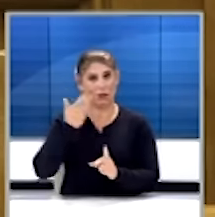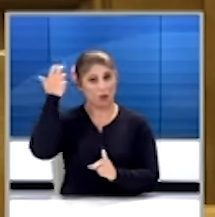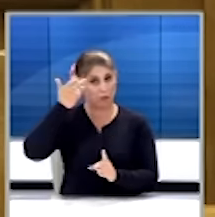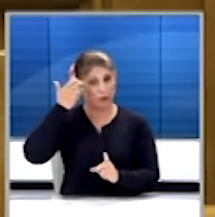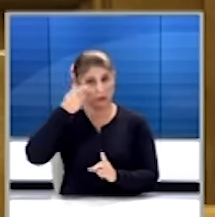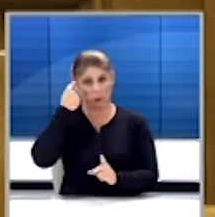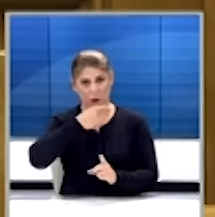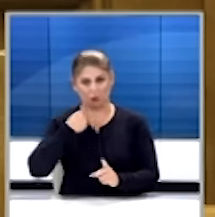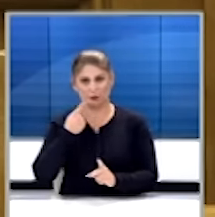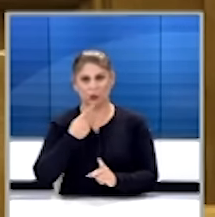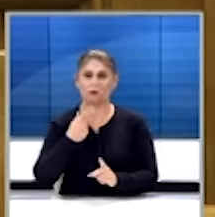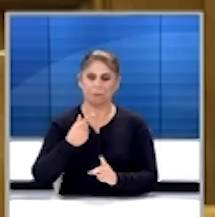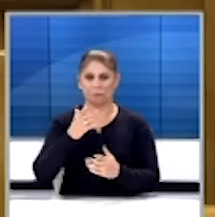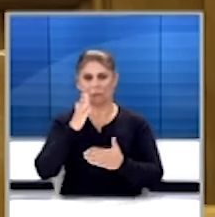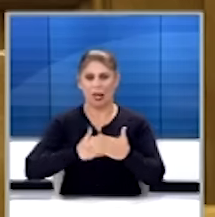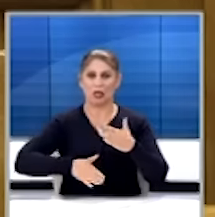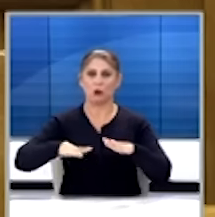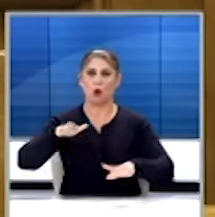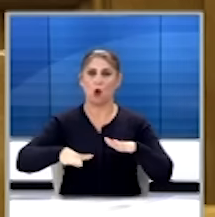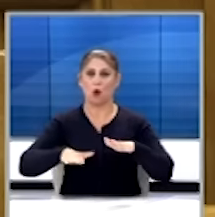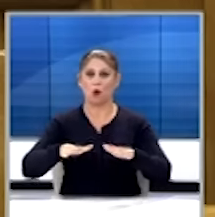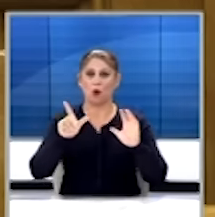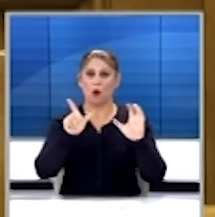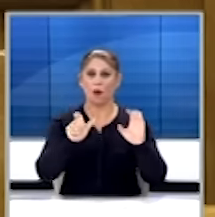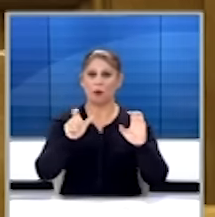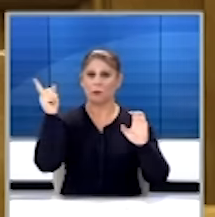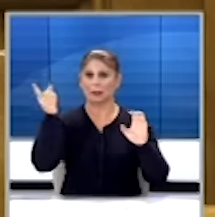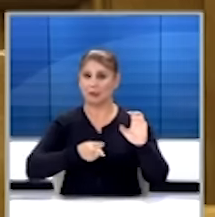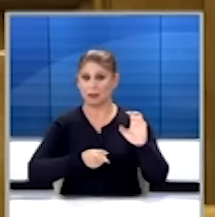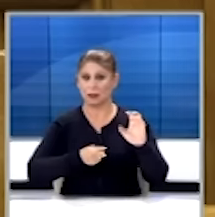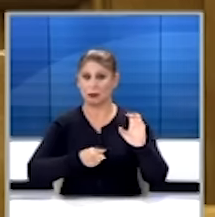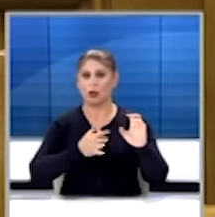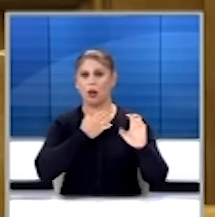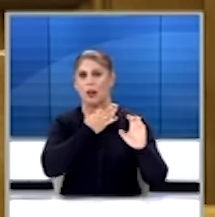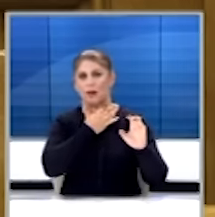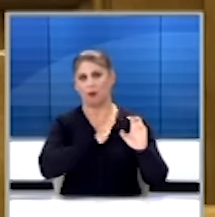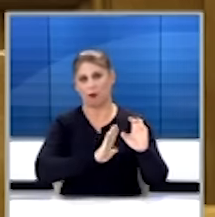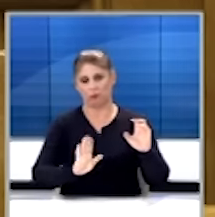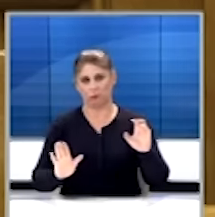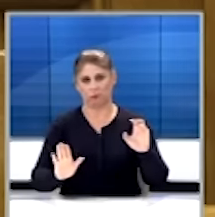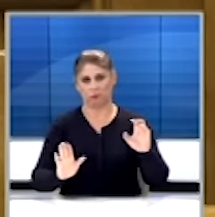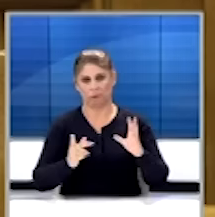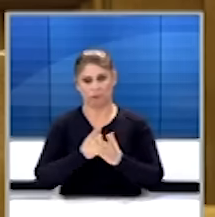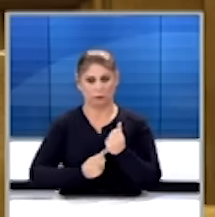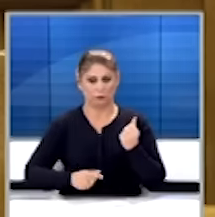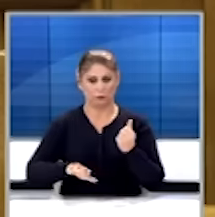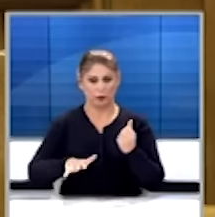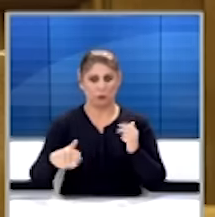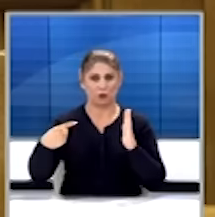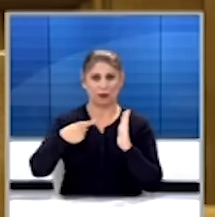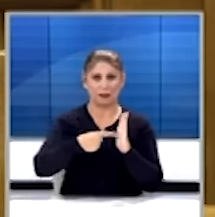προσωπικού είναι κατά μέσο όρο το 70% των αναγκαίων. λείπουν